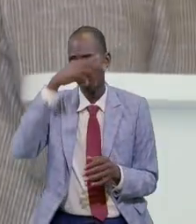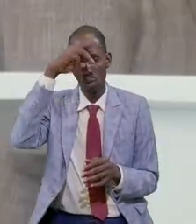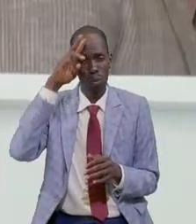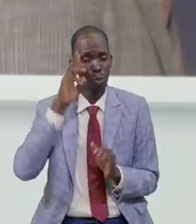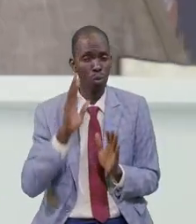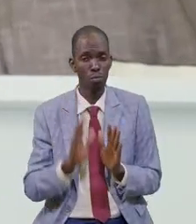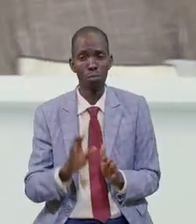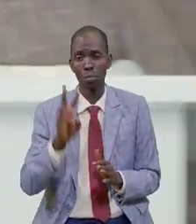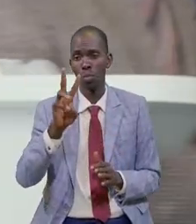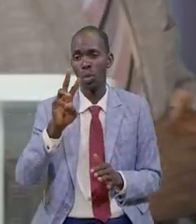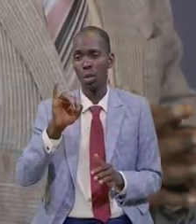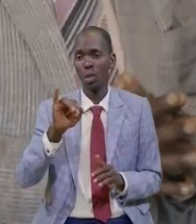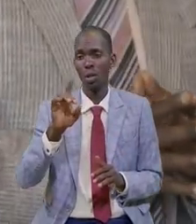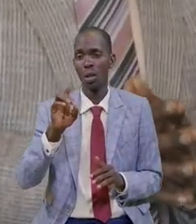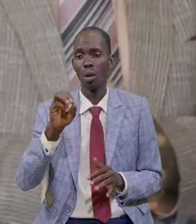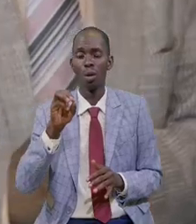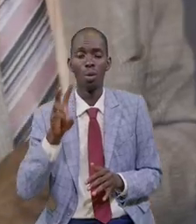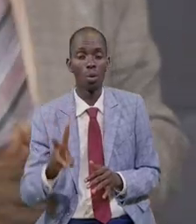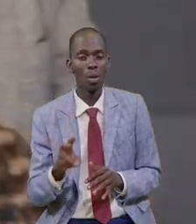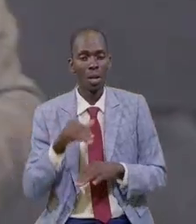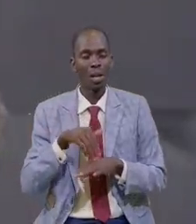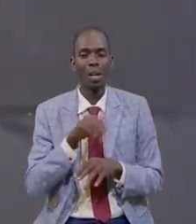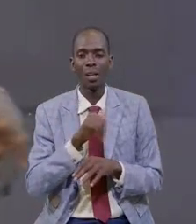c'est suffisant